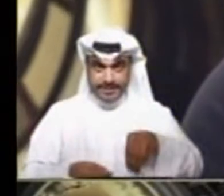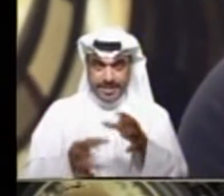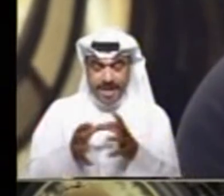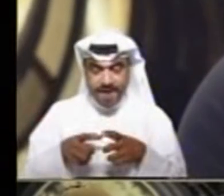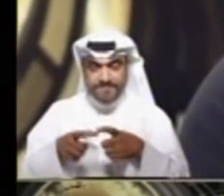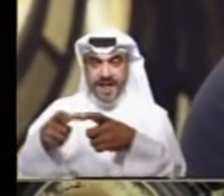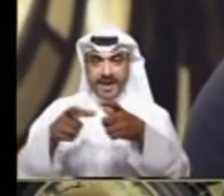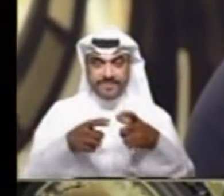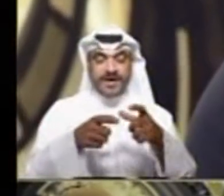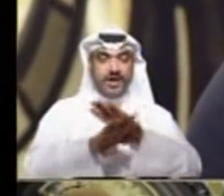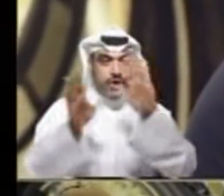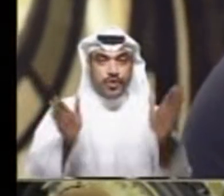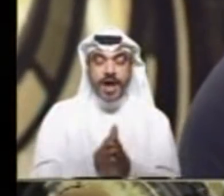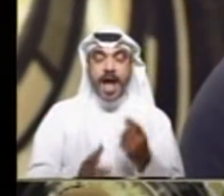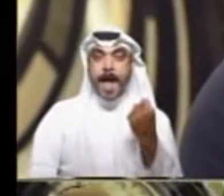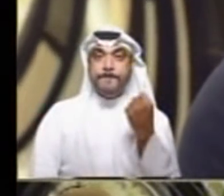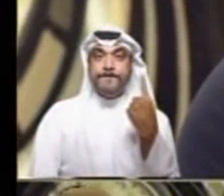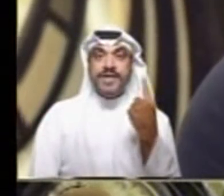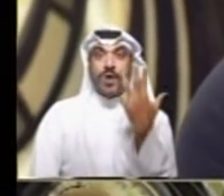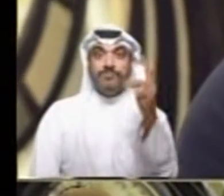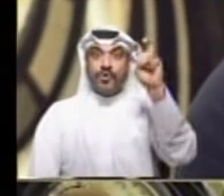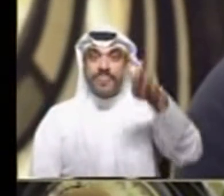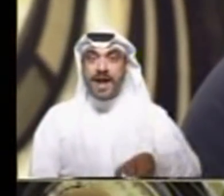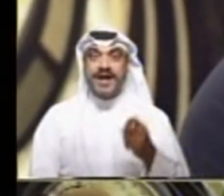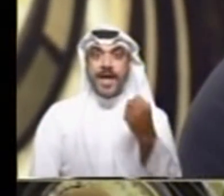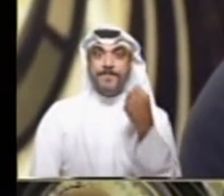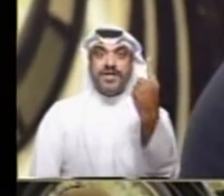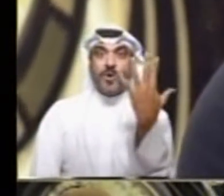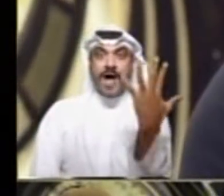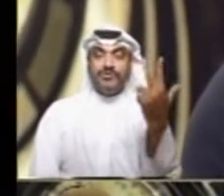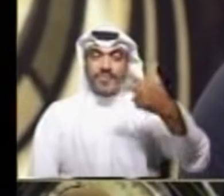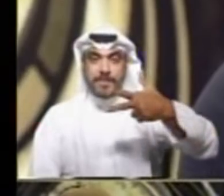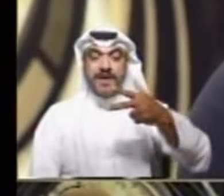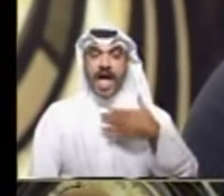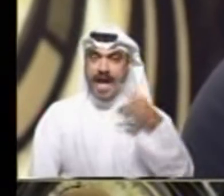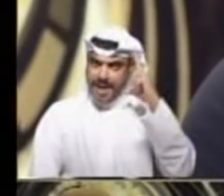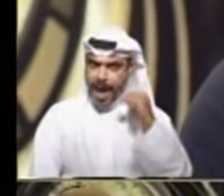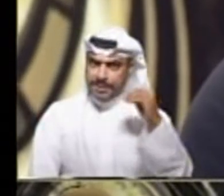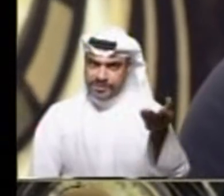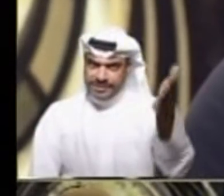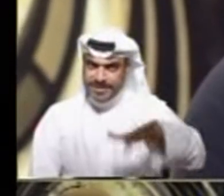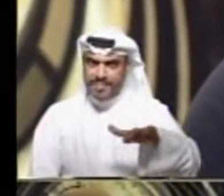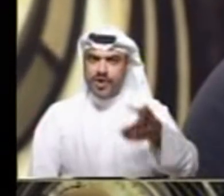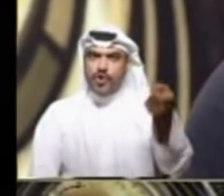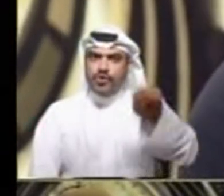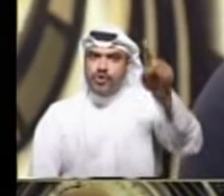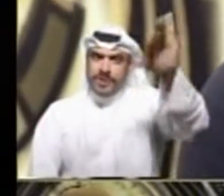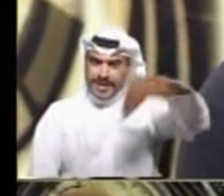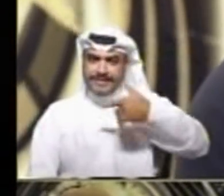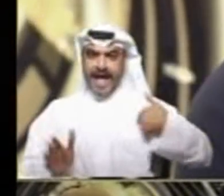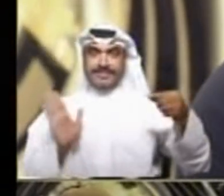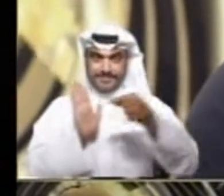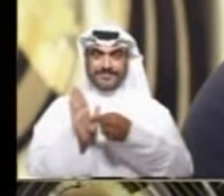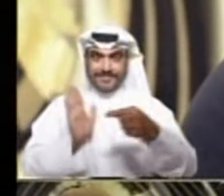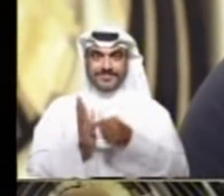وضعنا خطة حق ال 185 شخص واكثر. 185 شخص؟ اي نعم، حاليا وقابل للزياده طبعا، يعني كل يوم قاعد يتسجلون